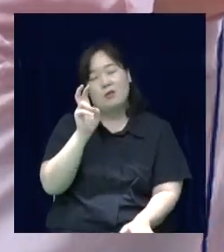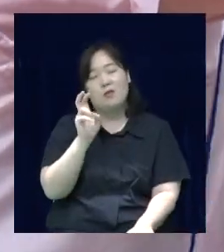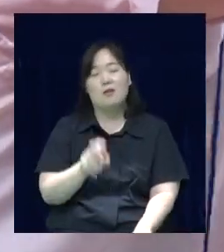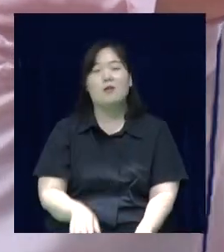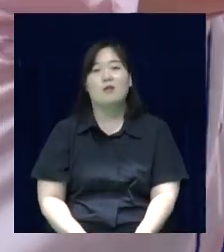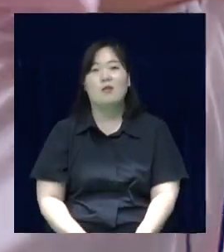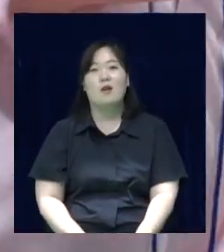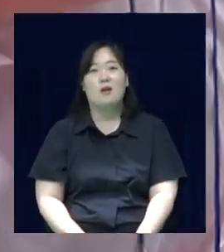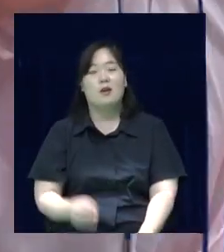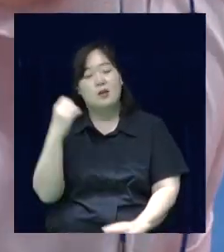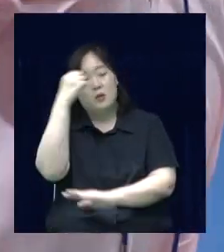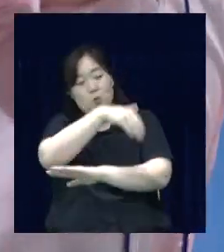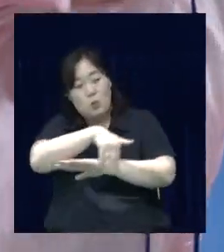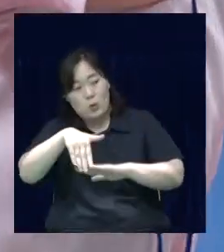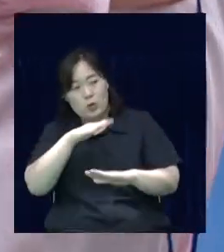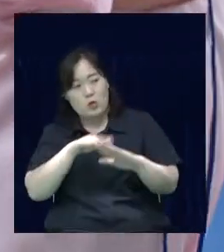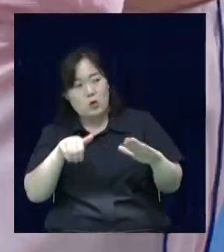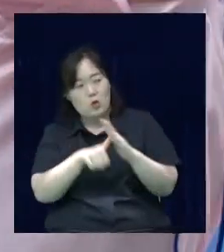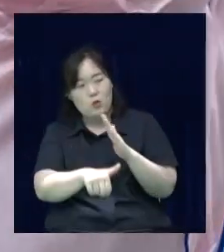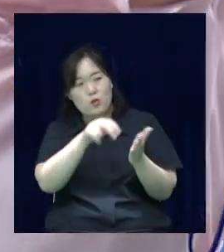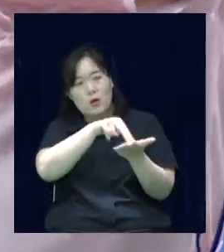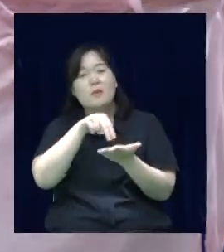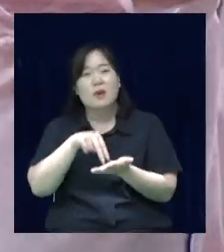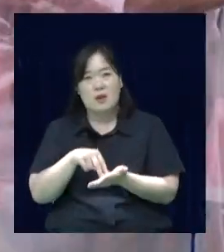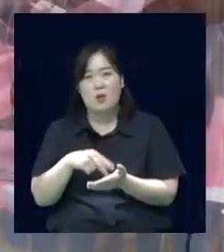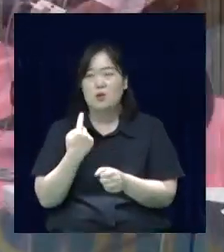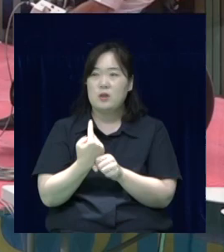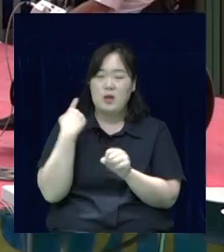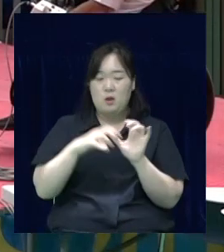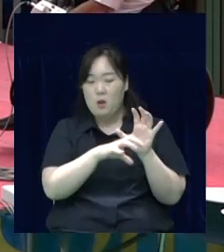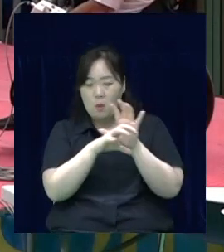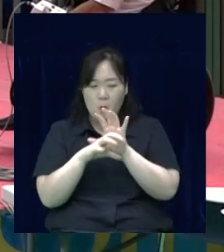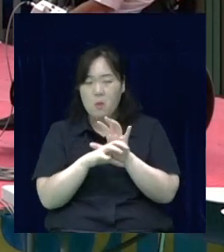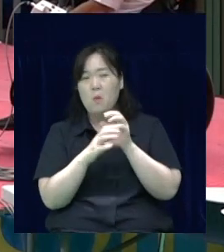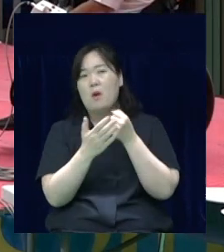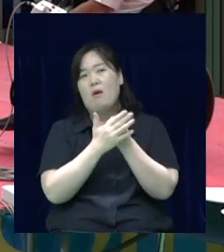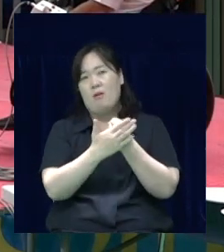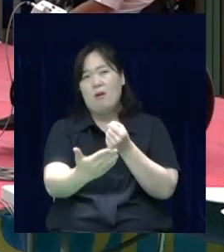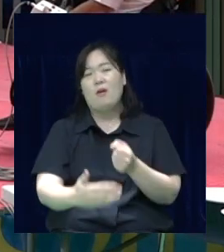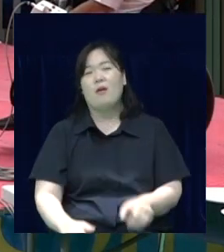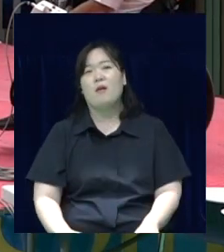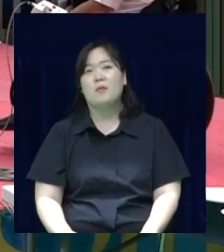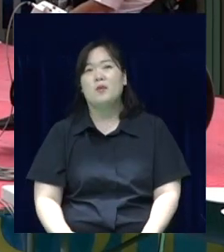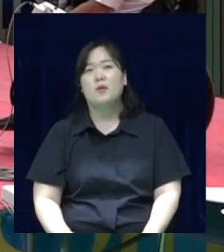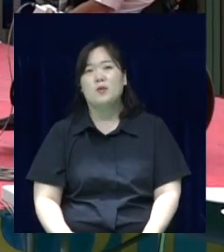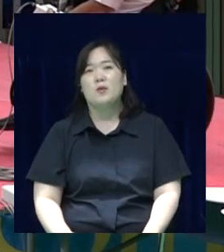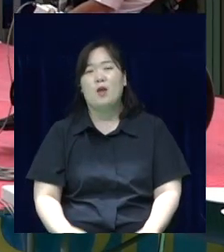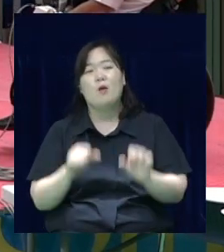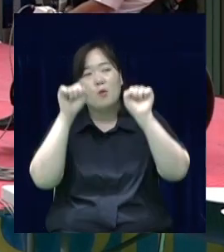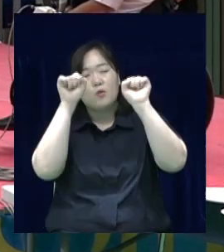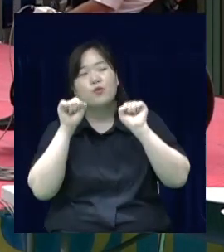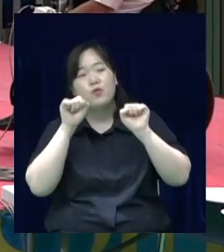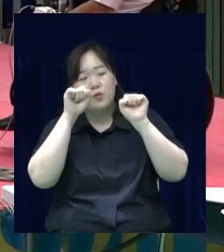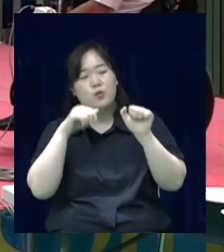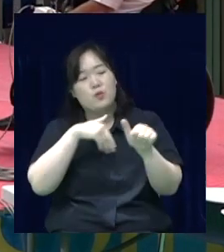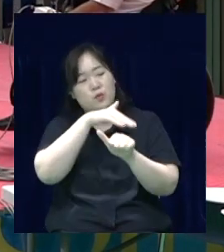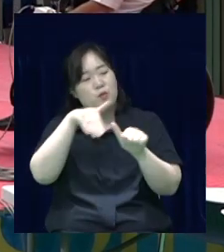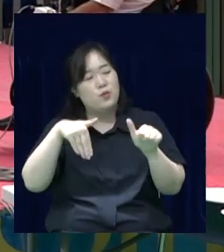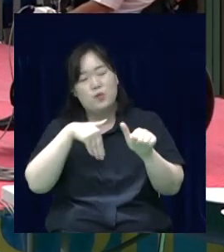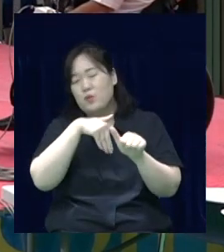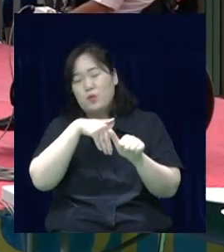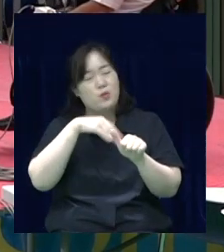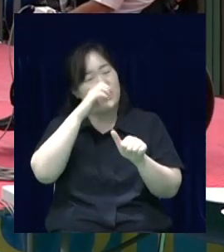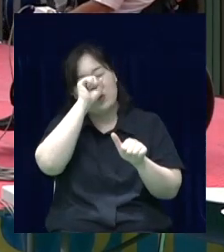스포츠를 하는 선수들의 입장에서 좀 아쉬웠던 부분이 역시나 뭐 작년에 코로나 여파로 네. 인해서 좀 운동을 할 수 있는 그런 여건이 많이 마련이